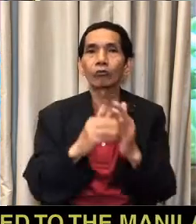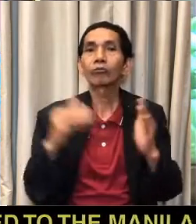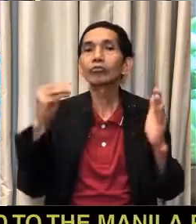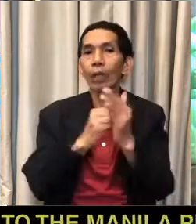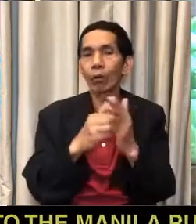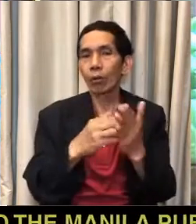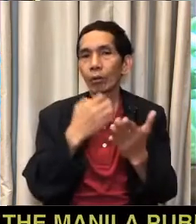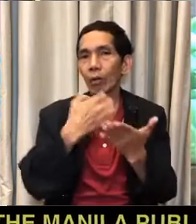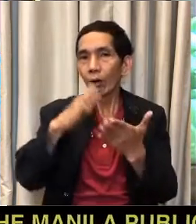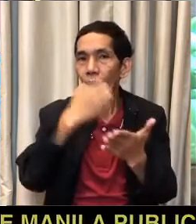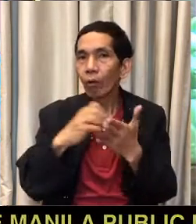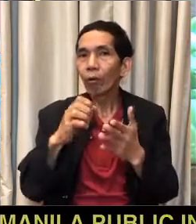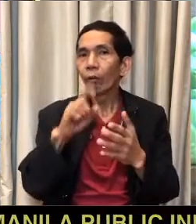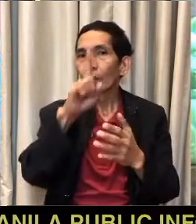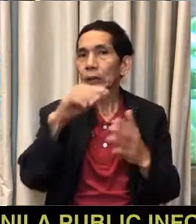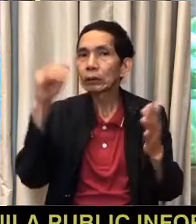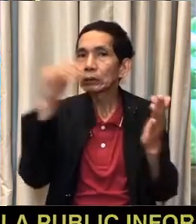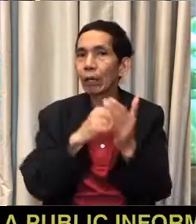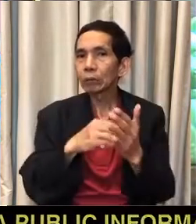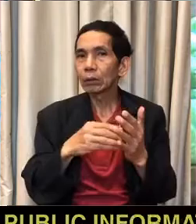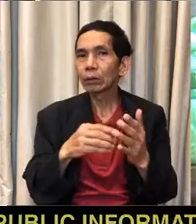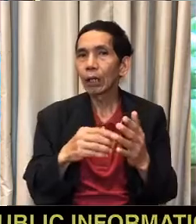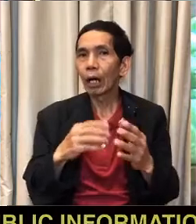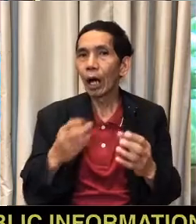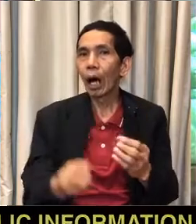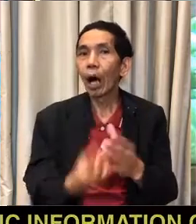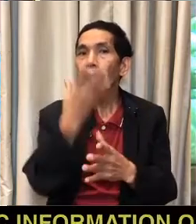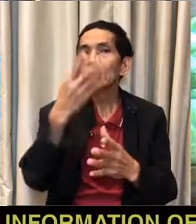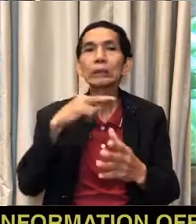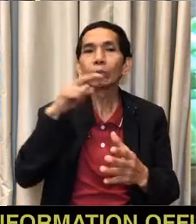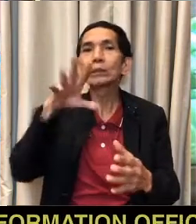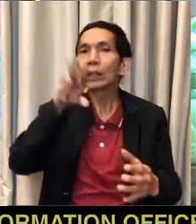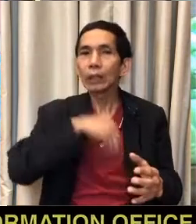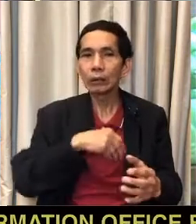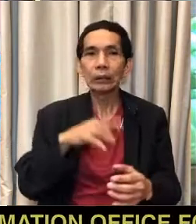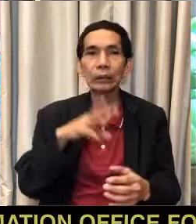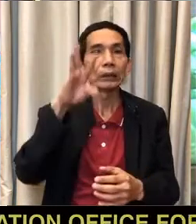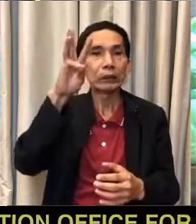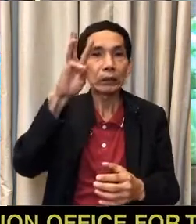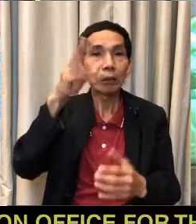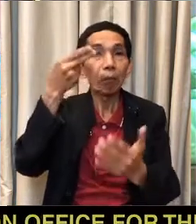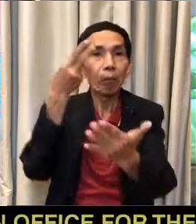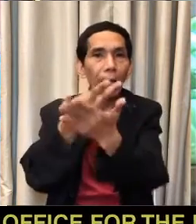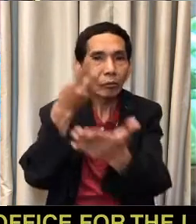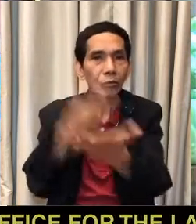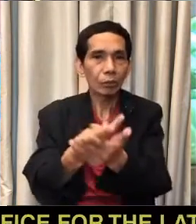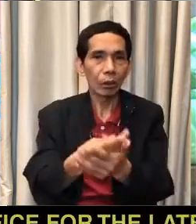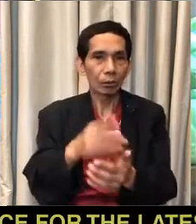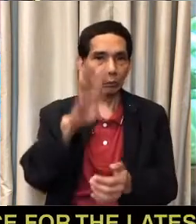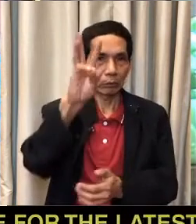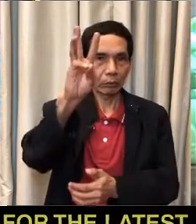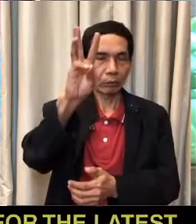Baka umabot pa 100,000. Magkano yung hindi mo tinanggap? 6 piso.